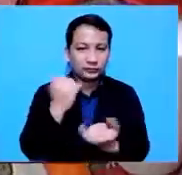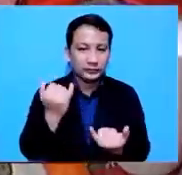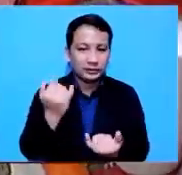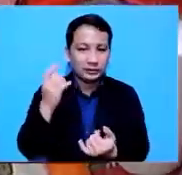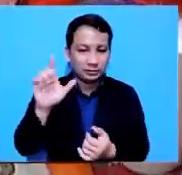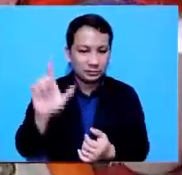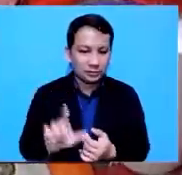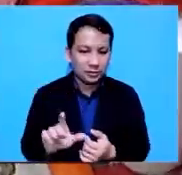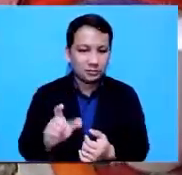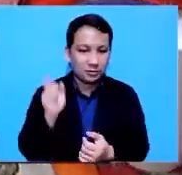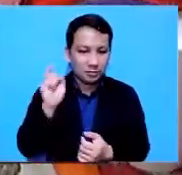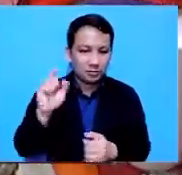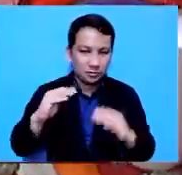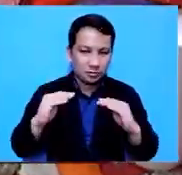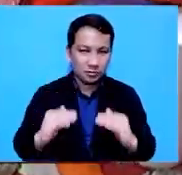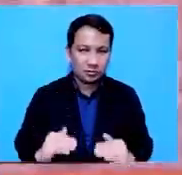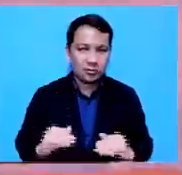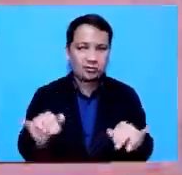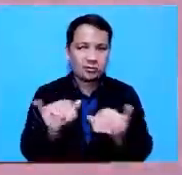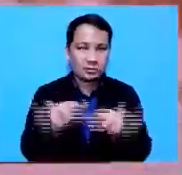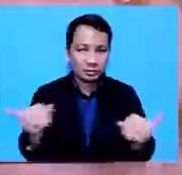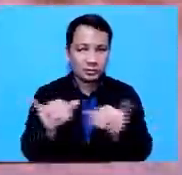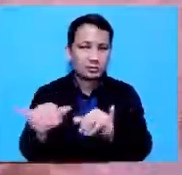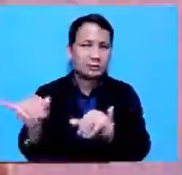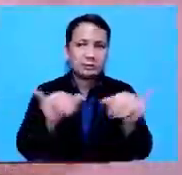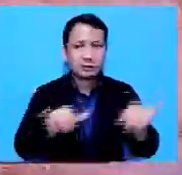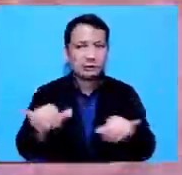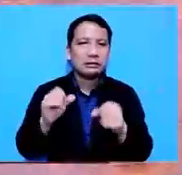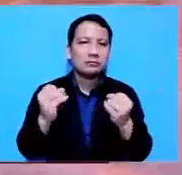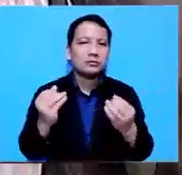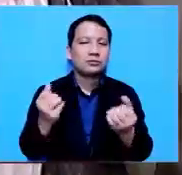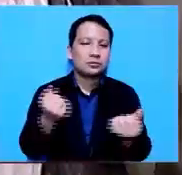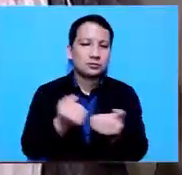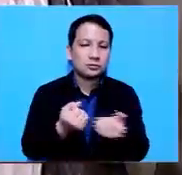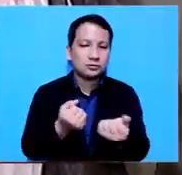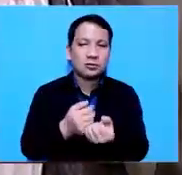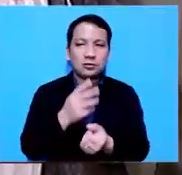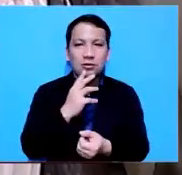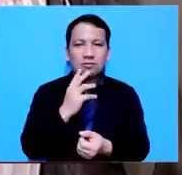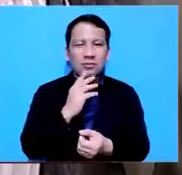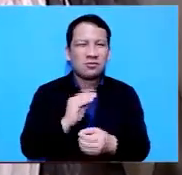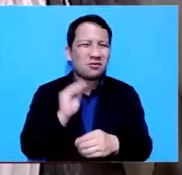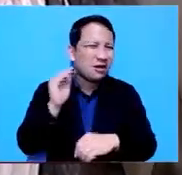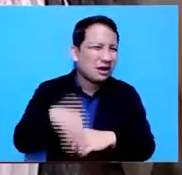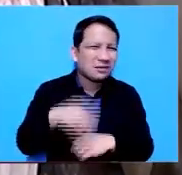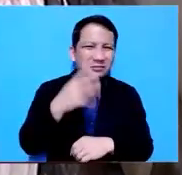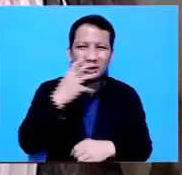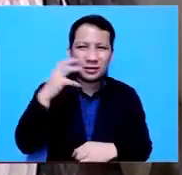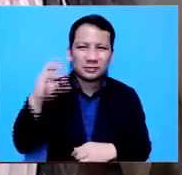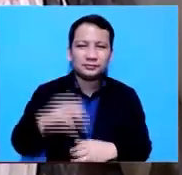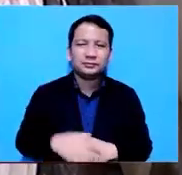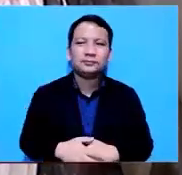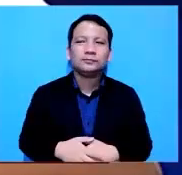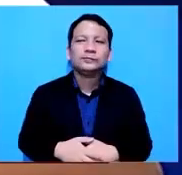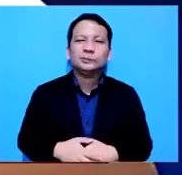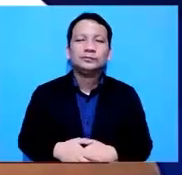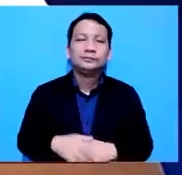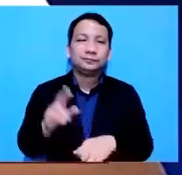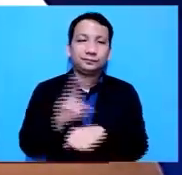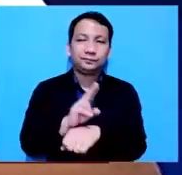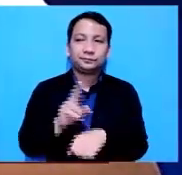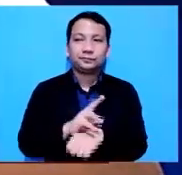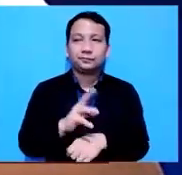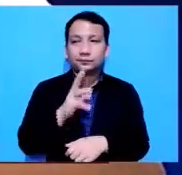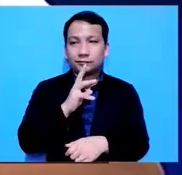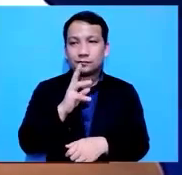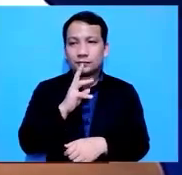dahil sa dami ng sabay-sabay gumagamit ng tubig dala ng matinding init. Yung utilization ng tubig